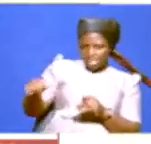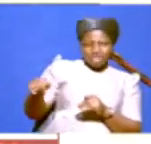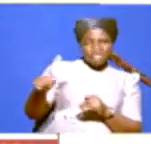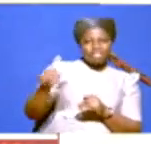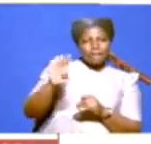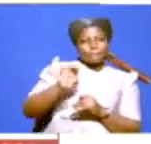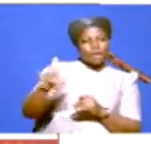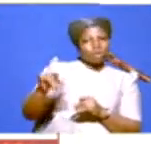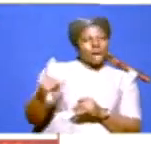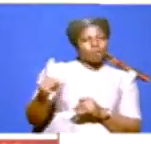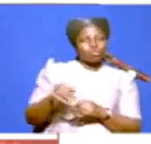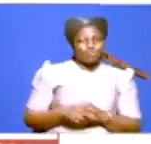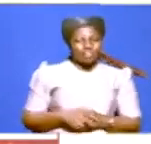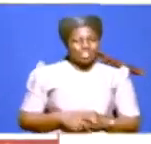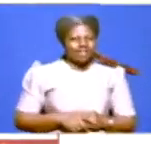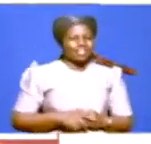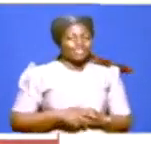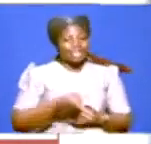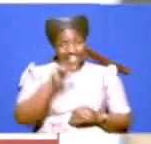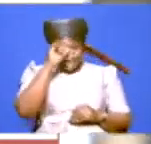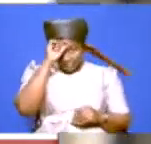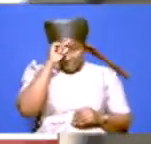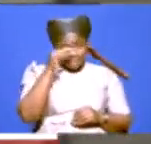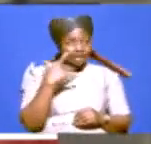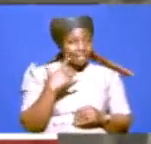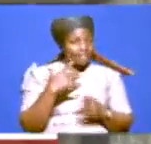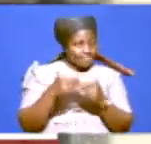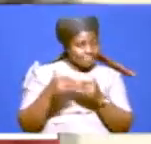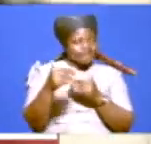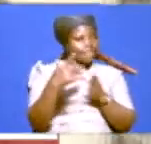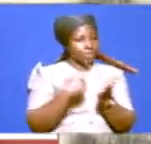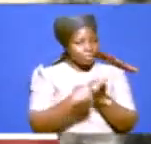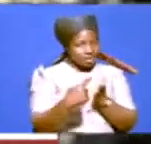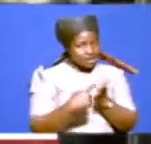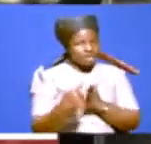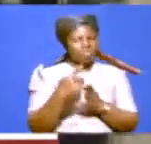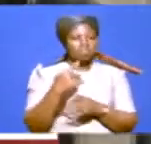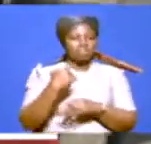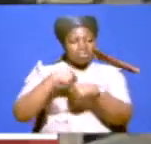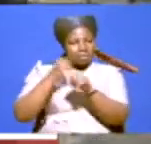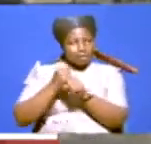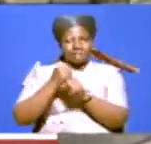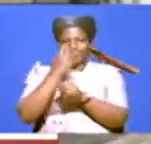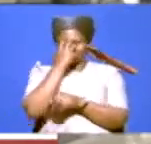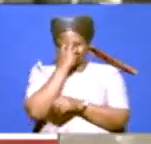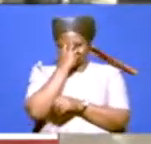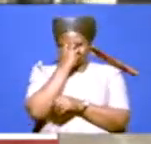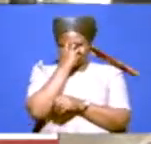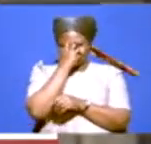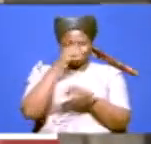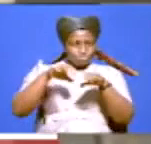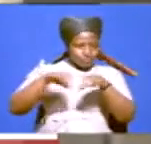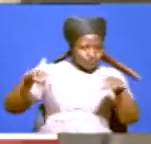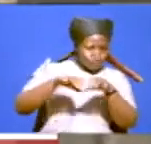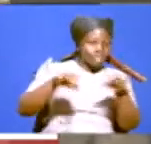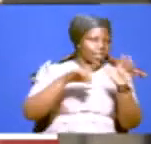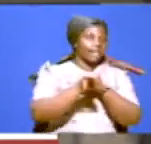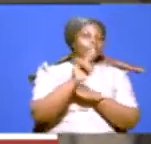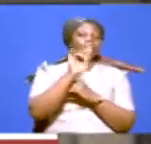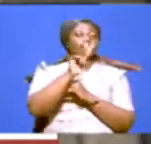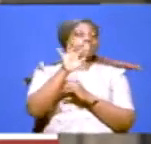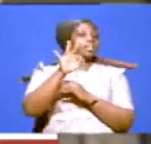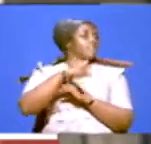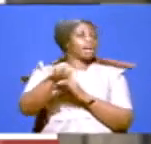Serikali katika muda wa majuma machache yajayo itaweka mitambo ya gesi ya oksijeni katika kaunti 23 ambayo ni muhimu